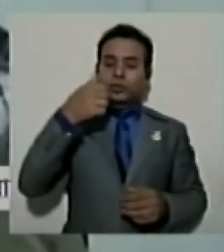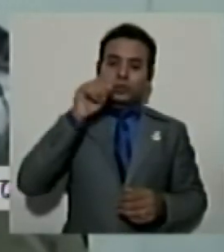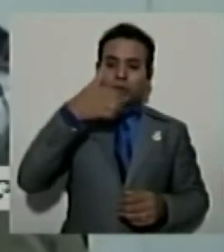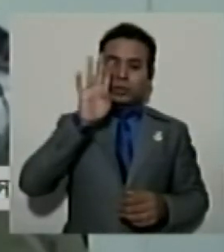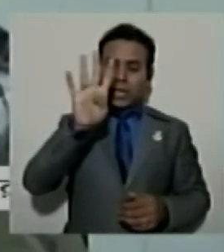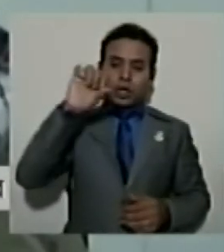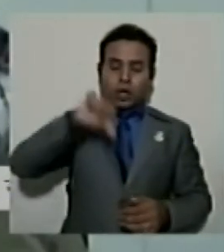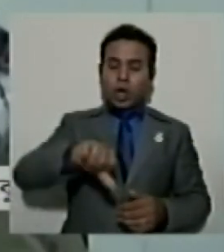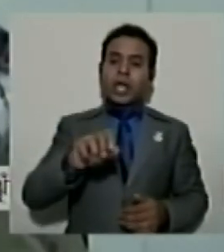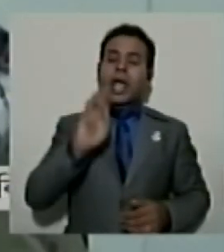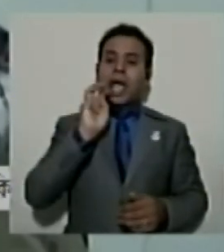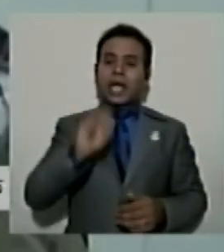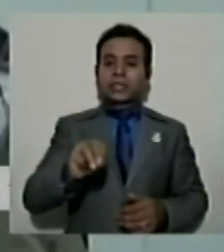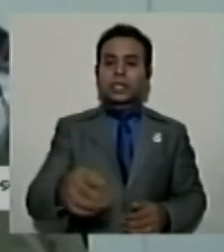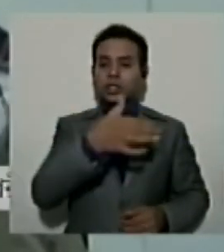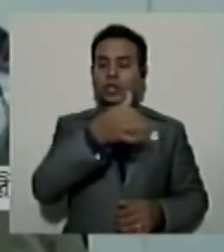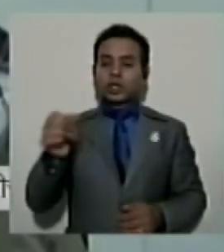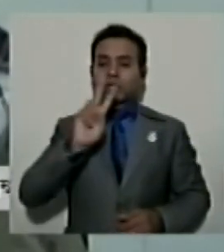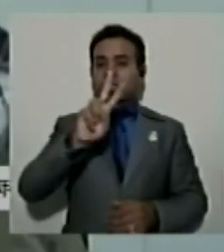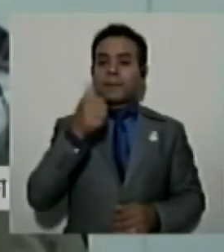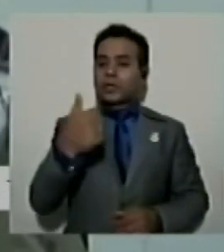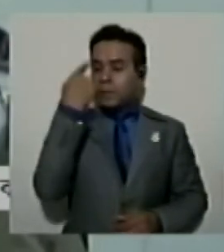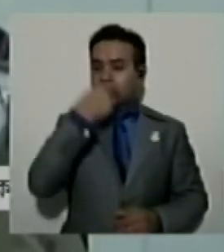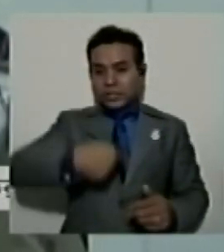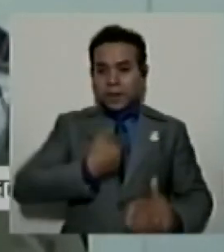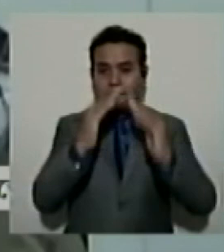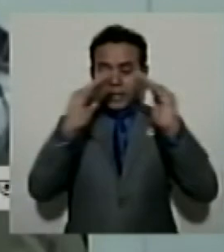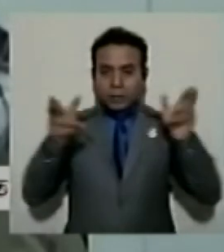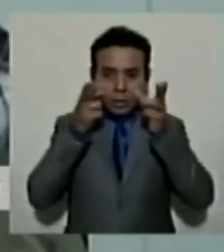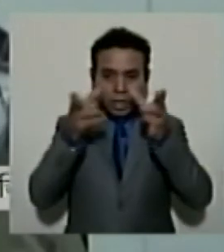প্রাতিষ্ঠানিক কোয়ারেন্টাইনে আছেন 270 জন এবং এ পর্যন্ত